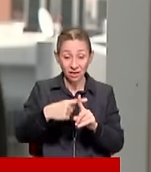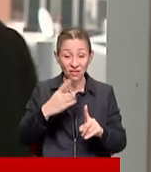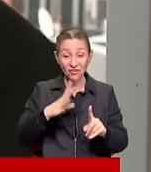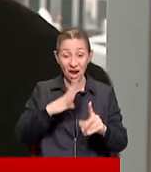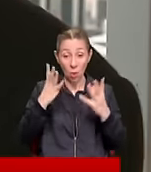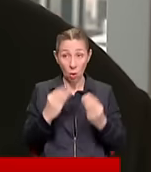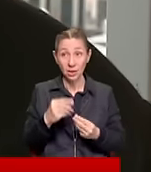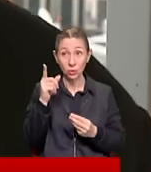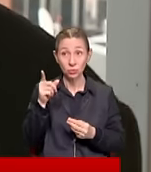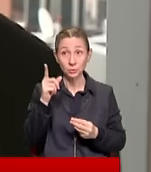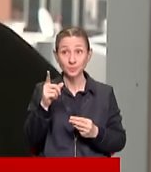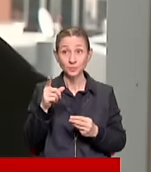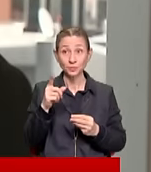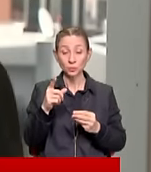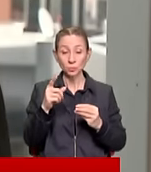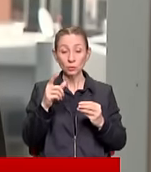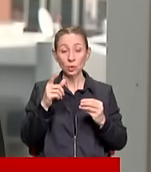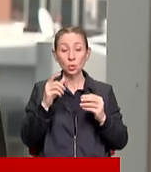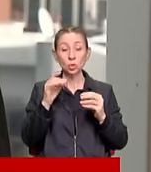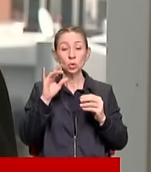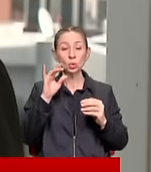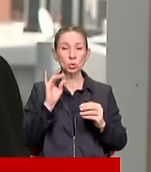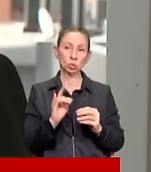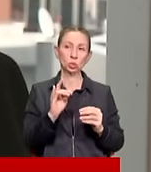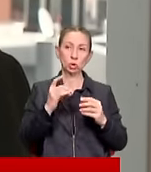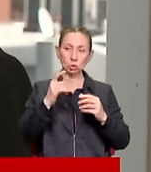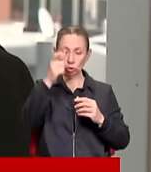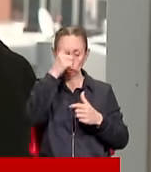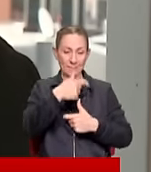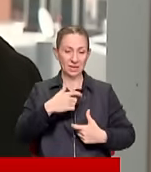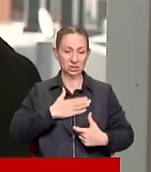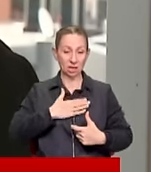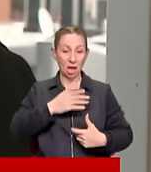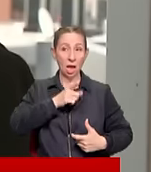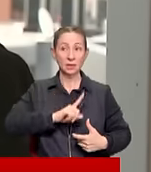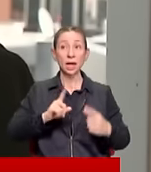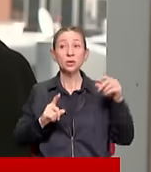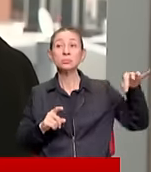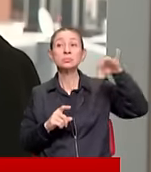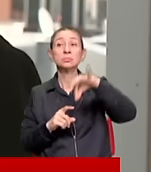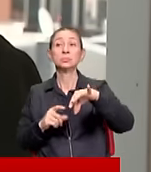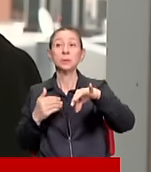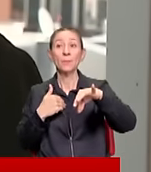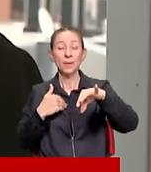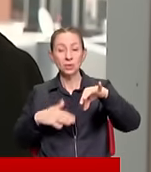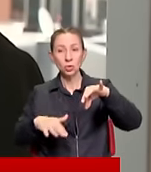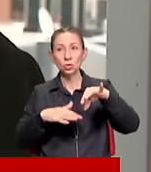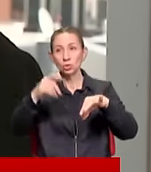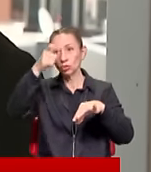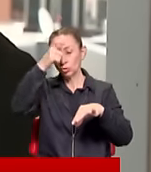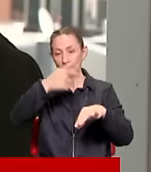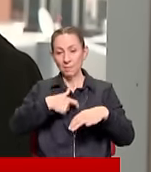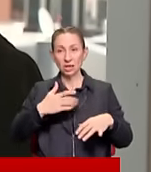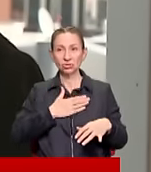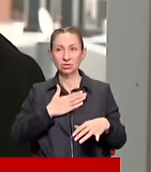da orada Ülkücü Türk Milliyetçisi dediğimiz bir yapıda aday gösterilmedi. Ben de köken itibariyle Türk